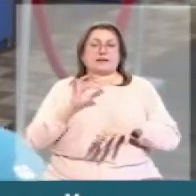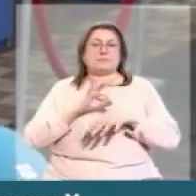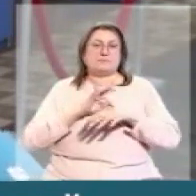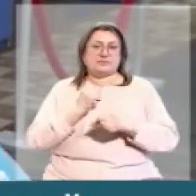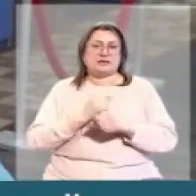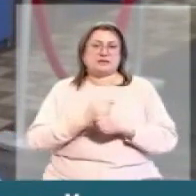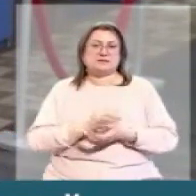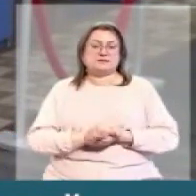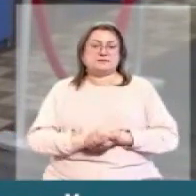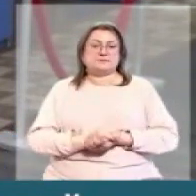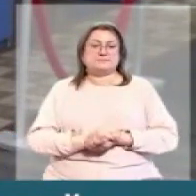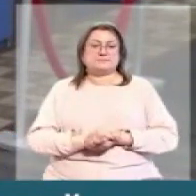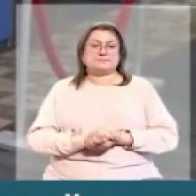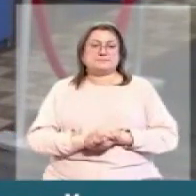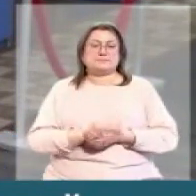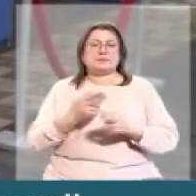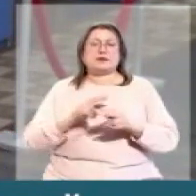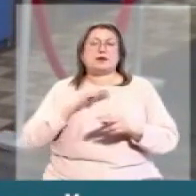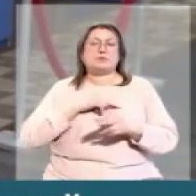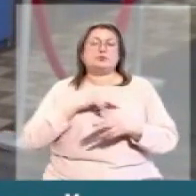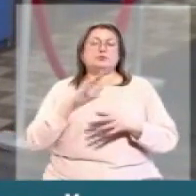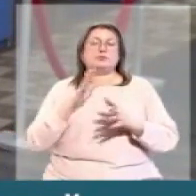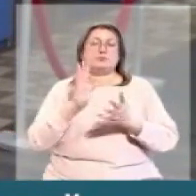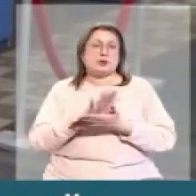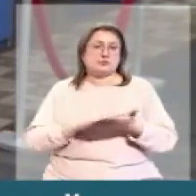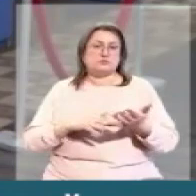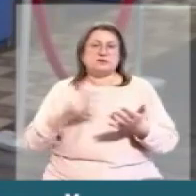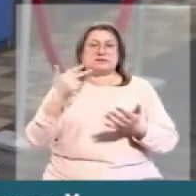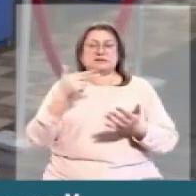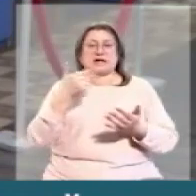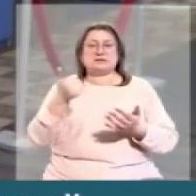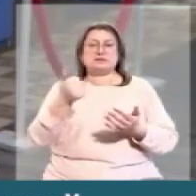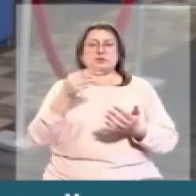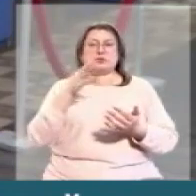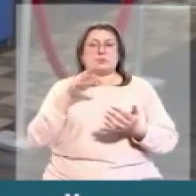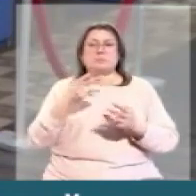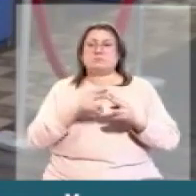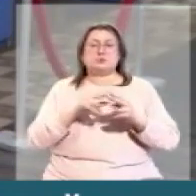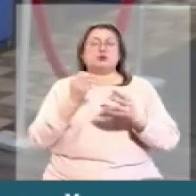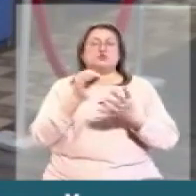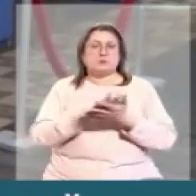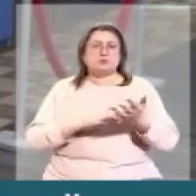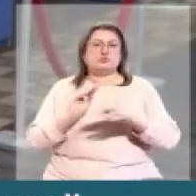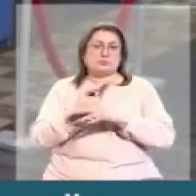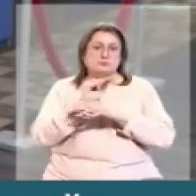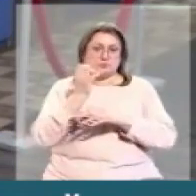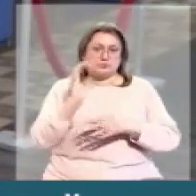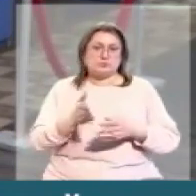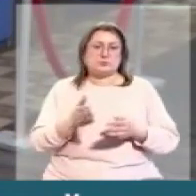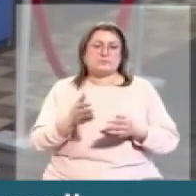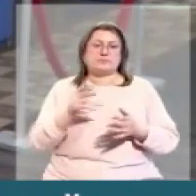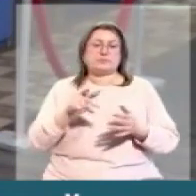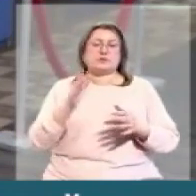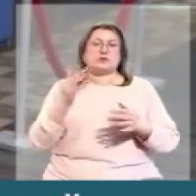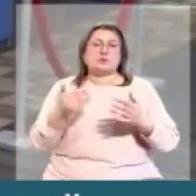делает. И эта работа будет продолжена, этим 31 томом не ограничится. И в этом году